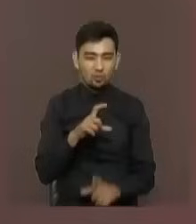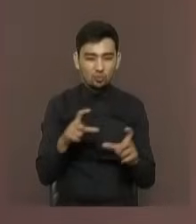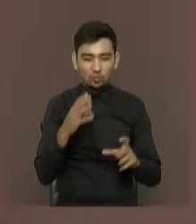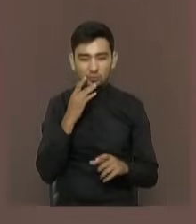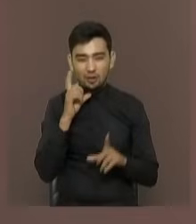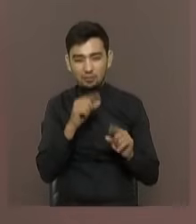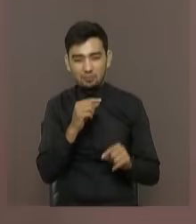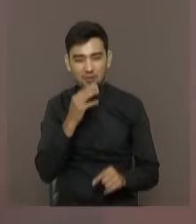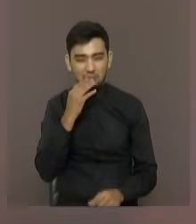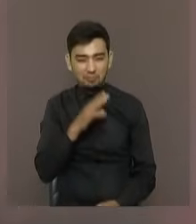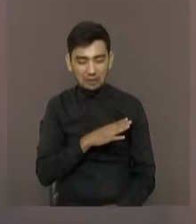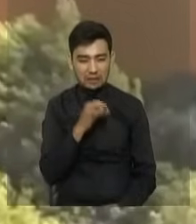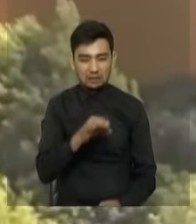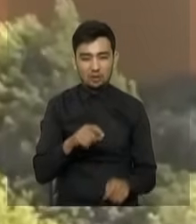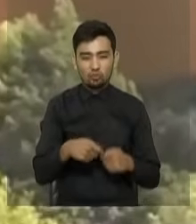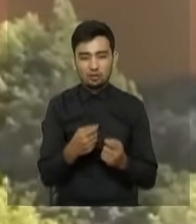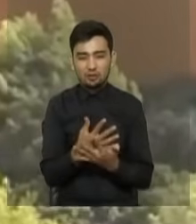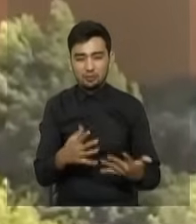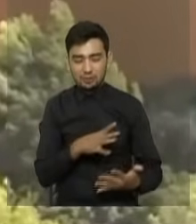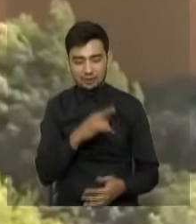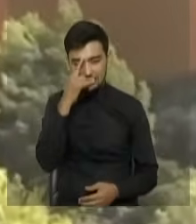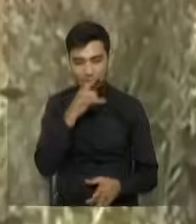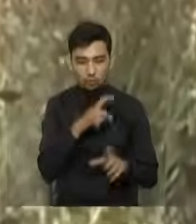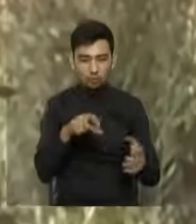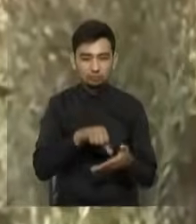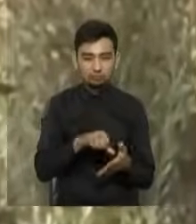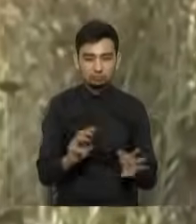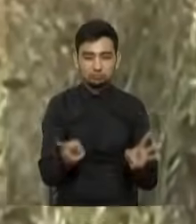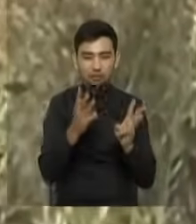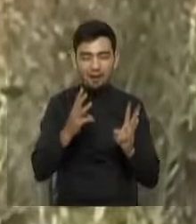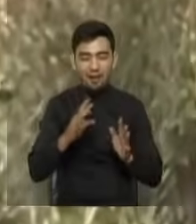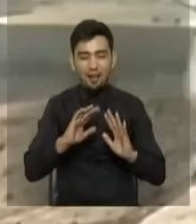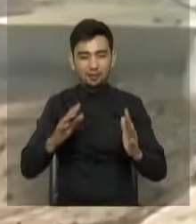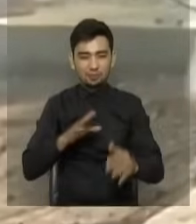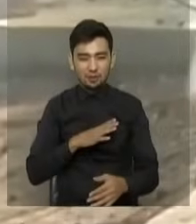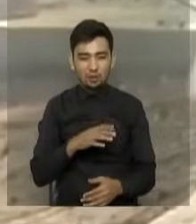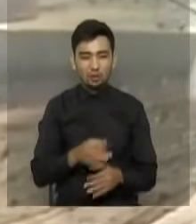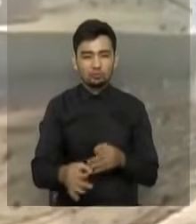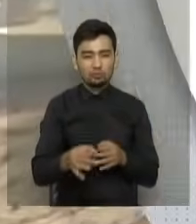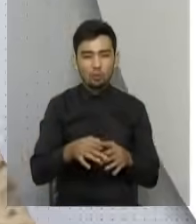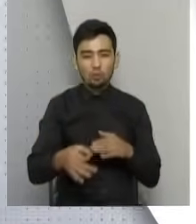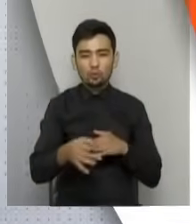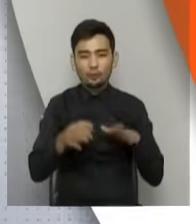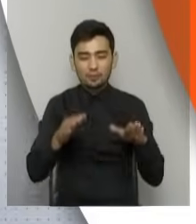рубежом? Подтвердилась ли информация о причастности казахстанцев к поджогу леса на греческом острове?